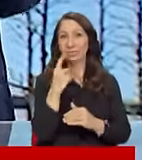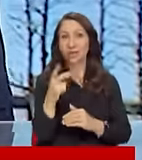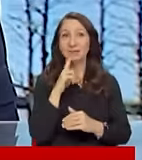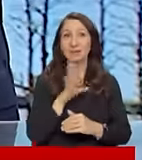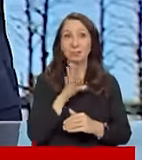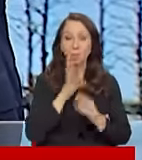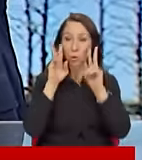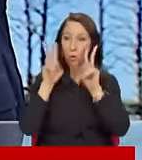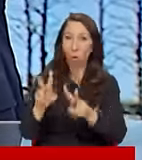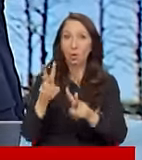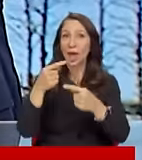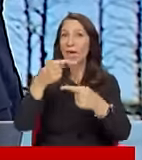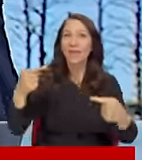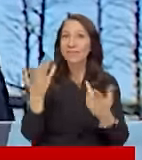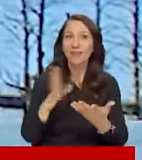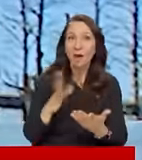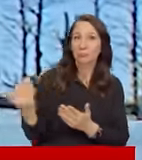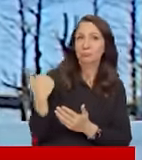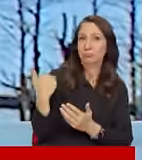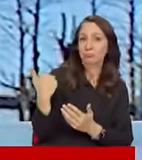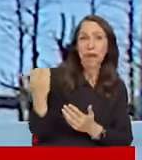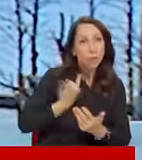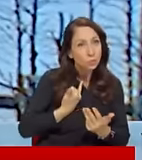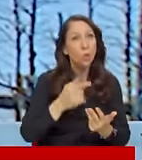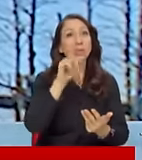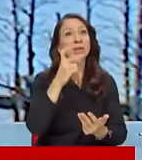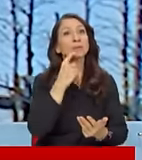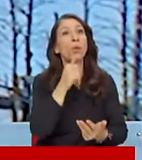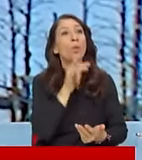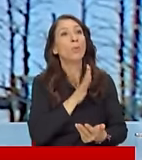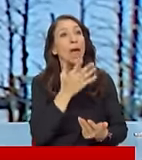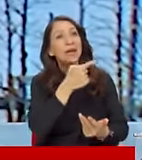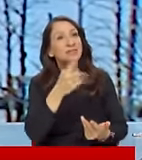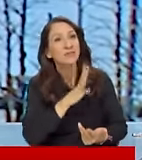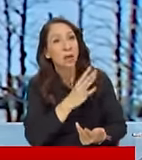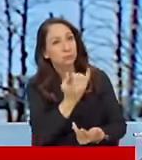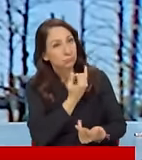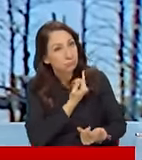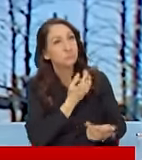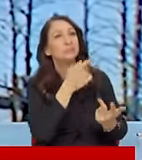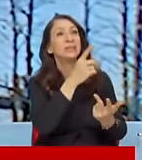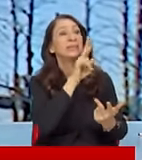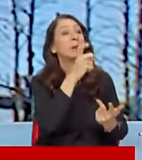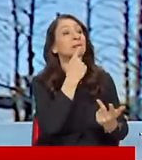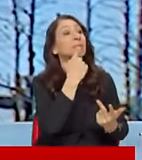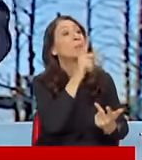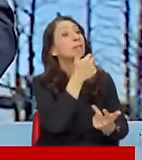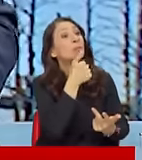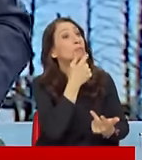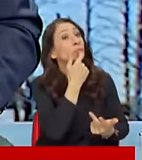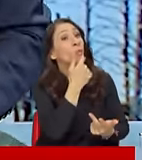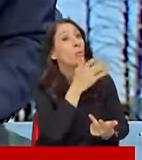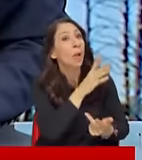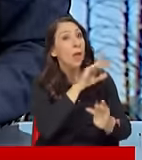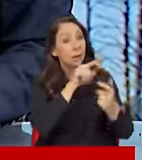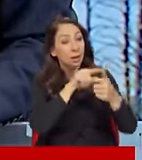yaşındaki kızımın gördüğü hangi çerçeve varsa, 18 yaşındaki oğlumuzun gördüğü hangi çerçeve ya da 26 yaşındaki oğlumuzun.